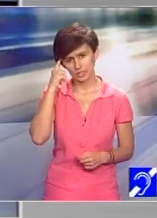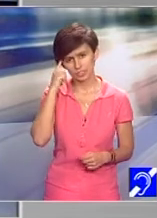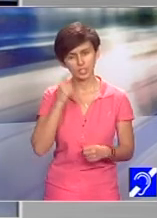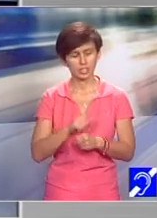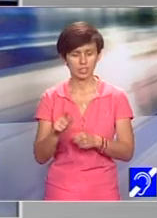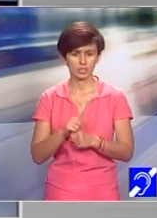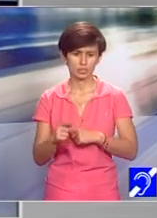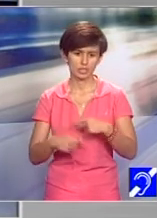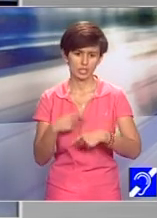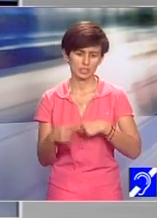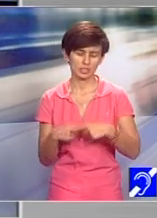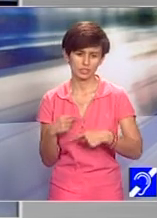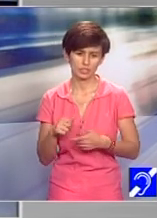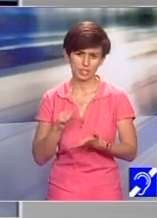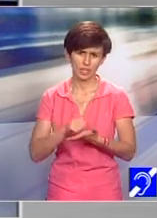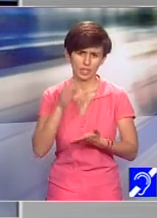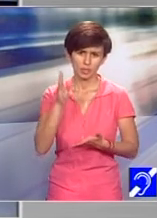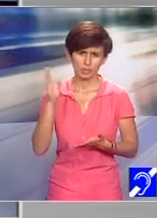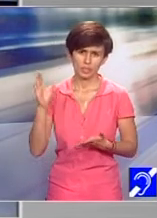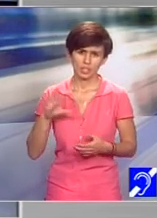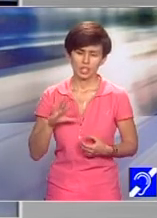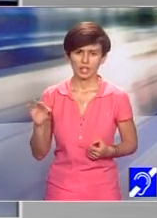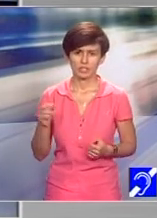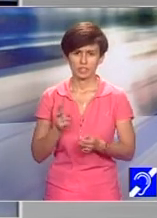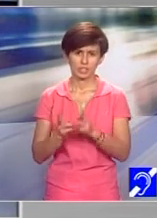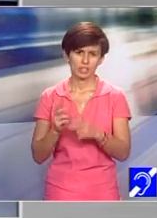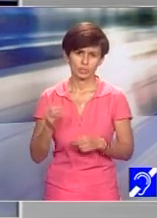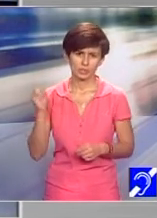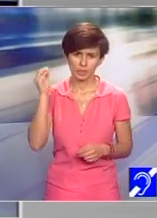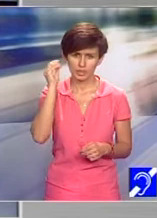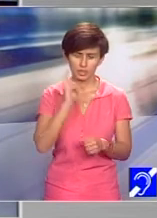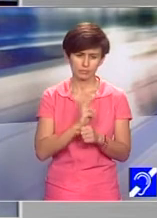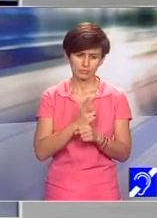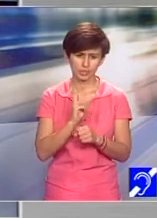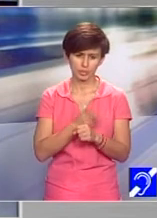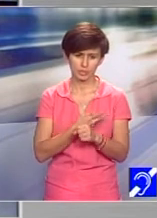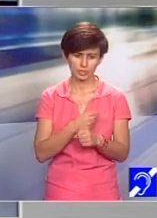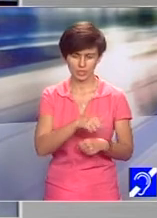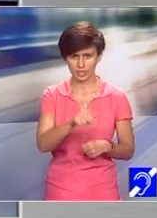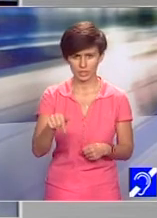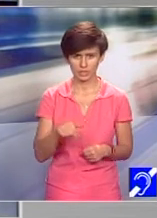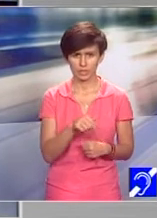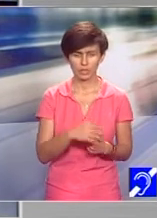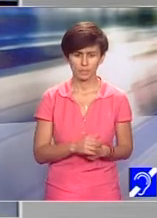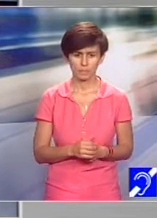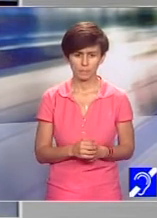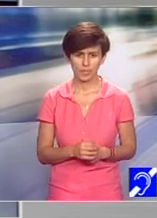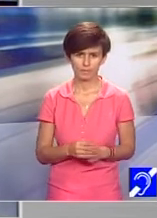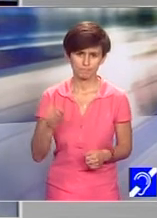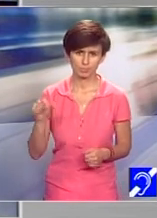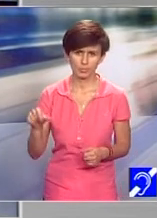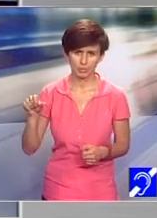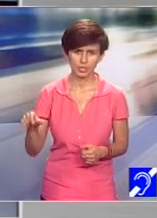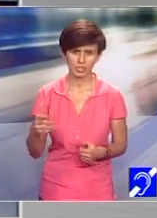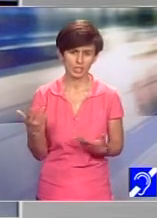lucrurile se desfășoară în bibliotecă cu totul altfel decât cum am fost noi obișnuiți. Cei care au imaginea aceasta